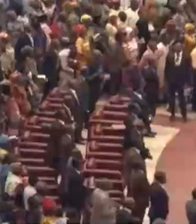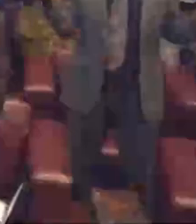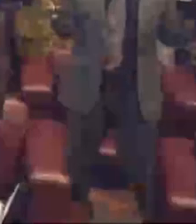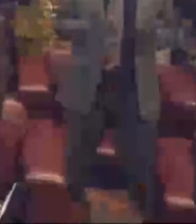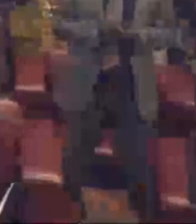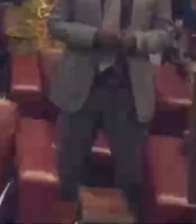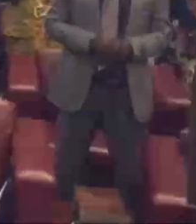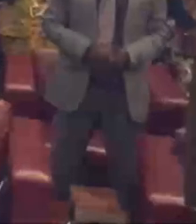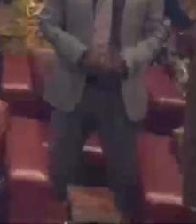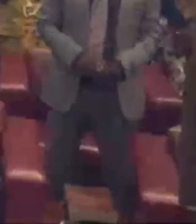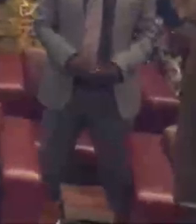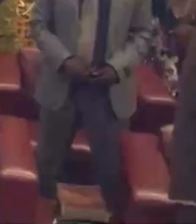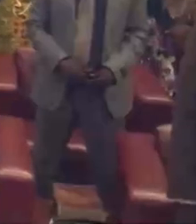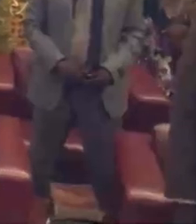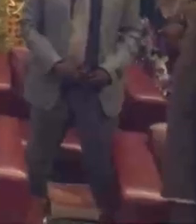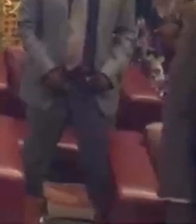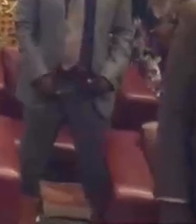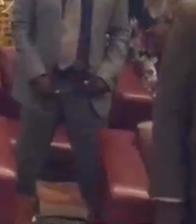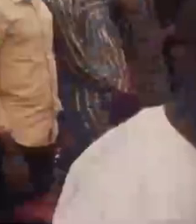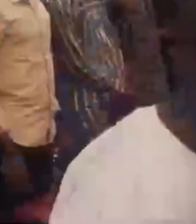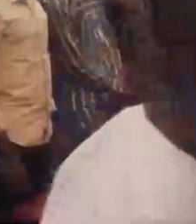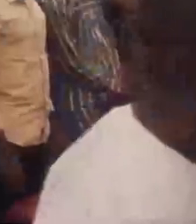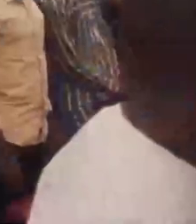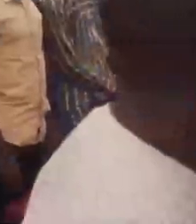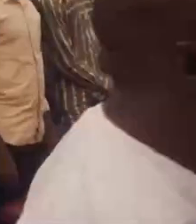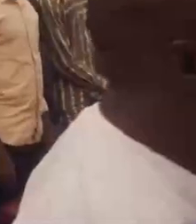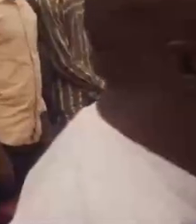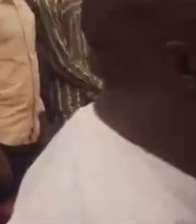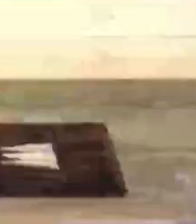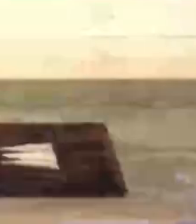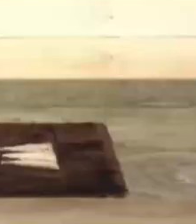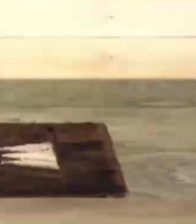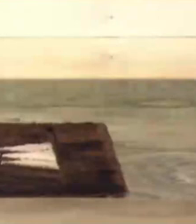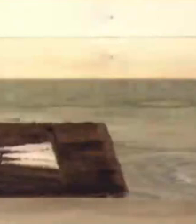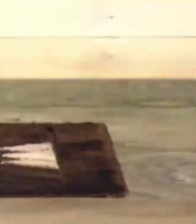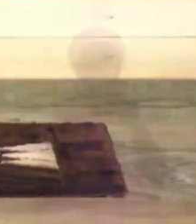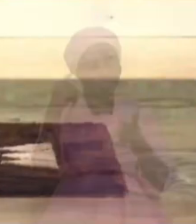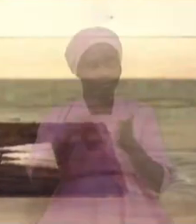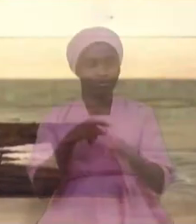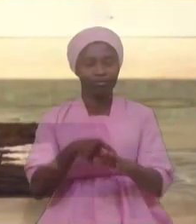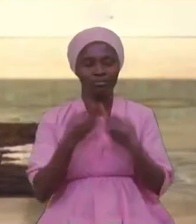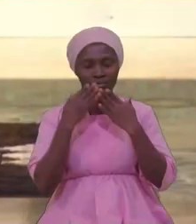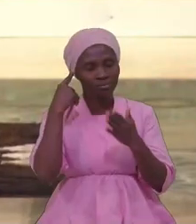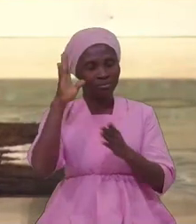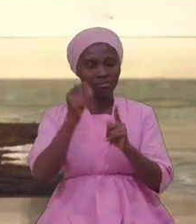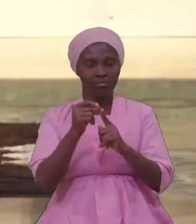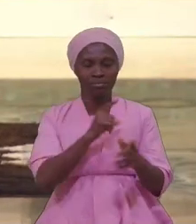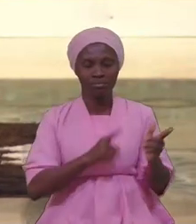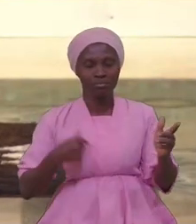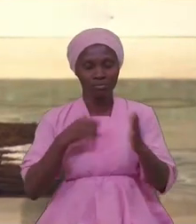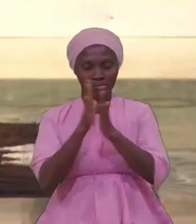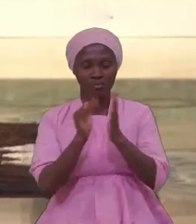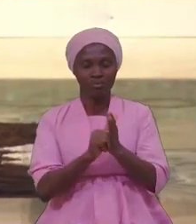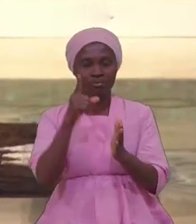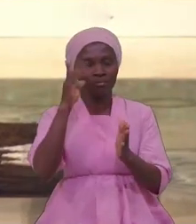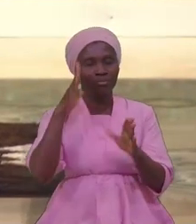Prions ensemble. Père, nous te remercions pour ce moment. Merci pour ta parole. Seigneur, nous prions que